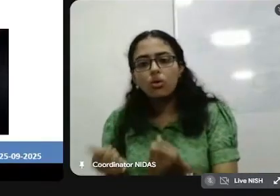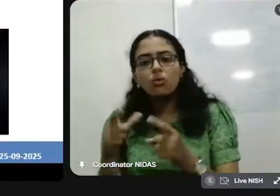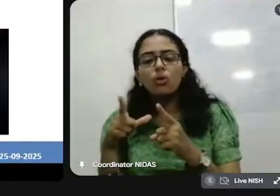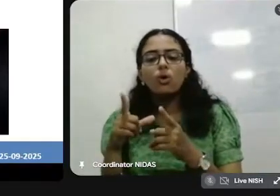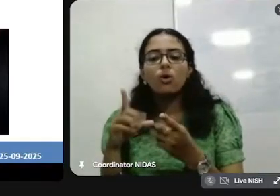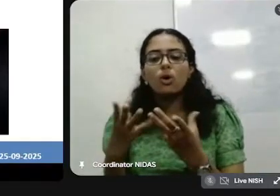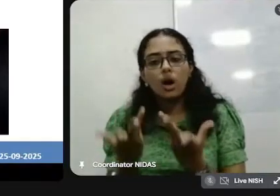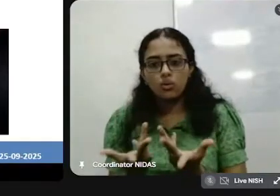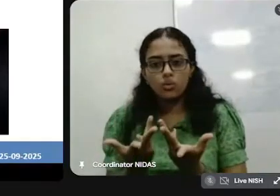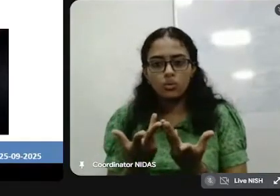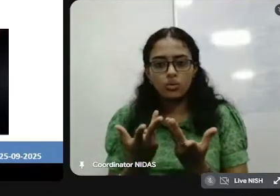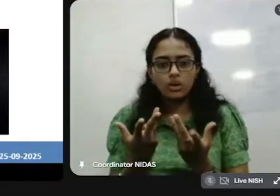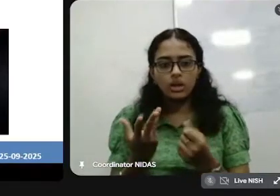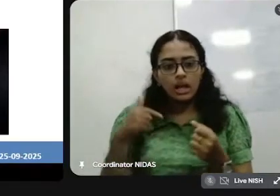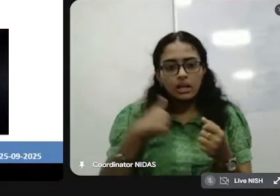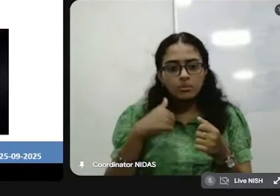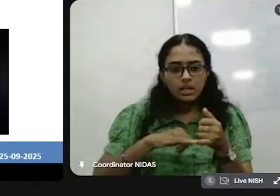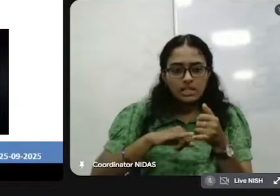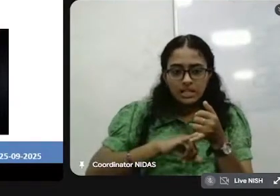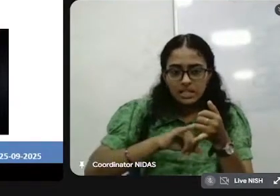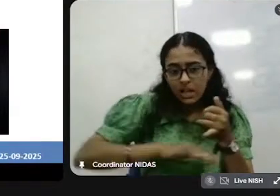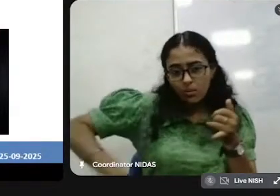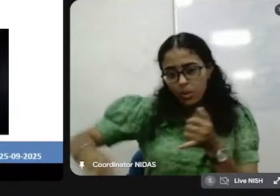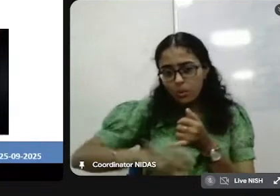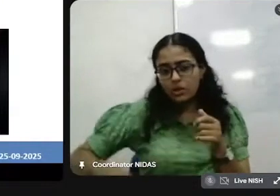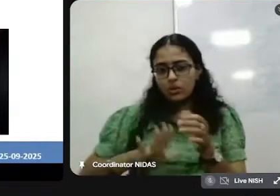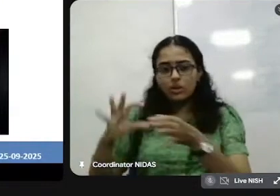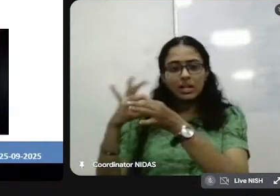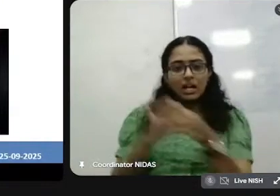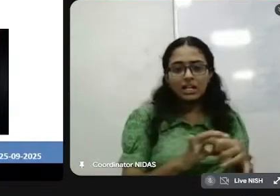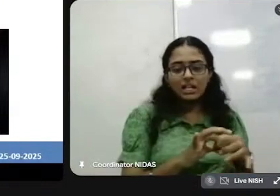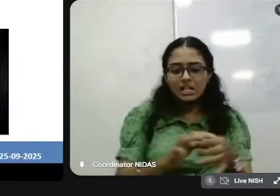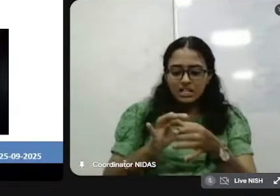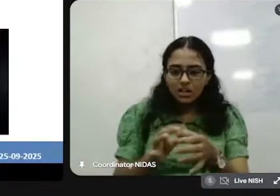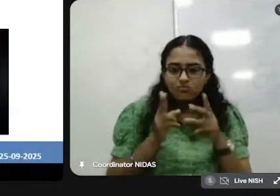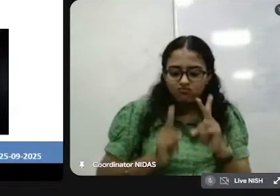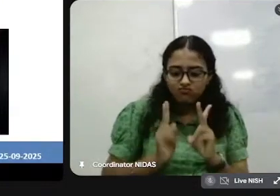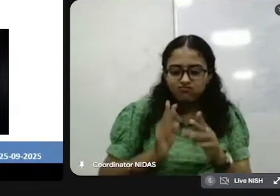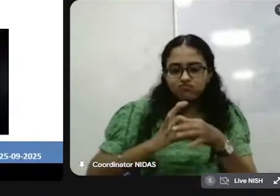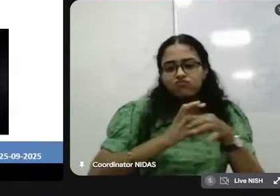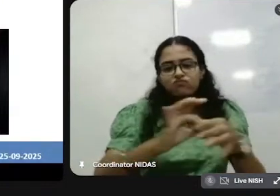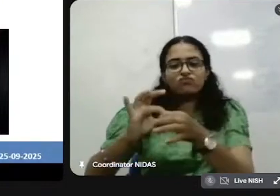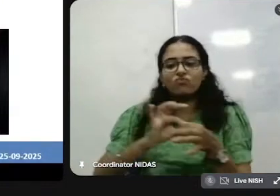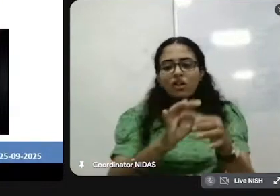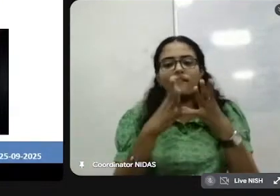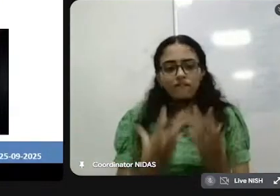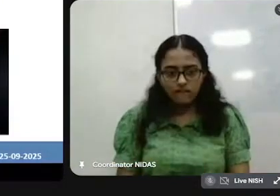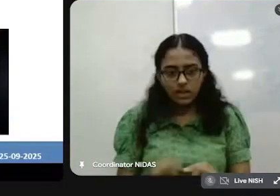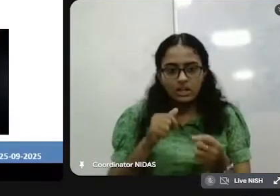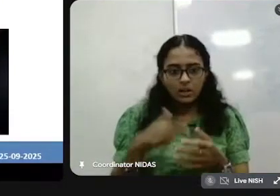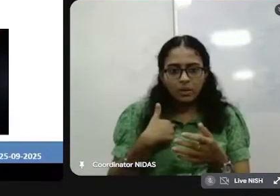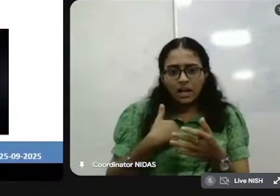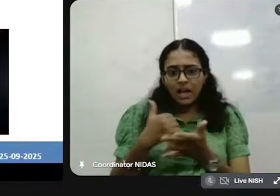ആണ്, മാക്സിമം കോണ്ടാക്ട് നിലനിർത്തുക എന്നുള്ളതാണ് ഏറ്റവും ചെയ്യുക. നമ്മുടെ പരിചയക്കാരുമായിട്ട്, ബന്ധുക്കളുമായിട്ട്, അല്ല നമ്മളെ സഹായിക്കാൻ വേണ്ടിയിട്ടുള്ള